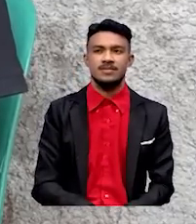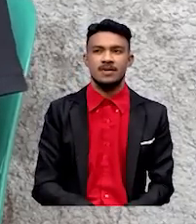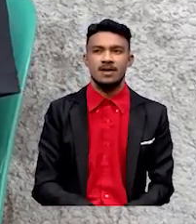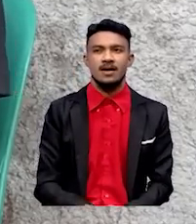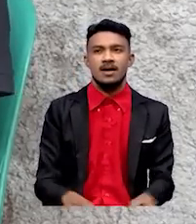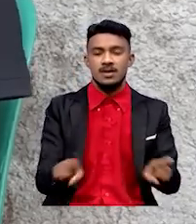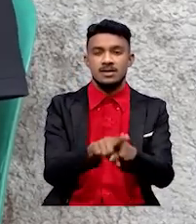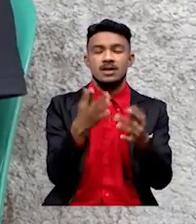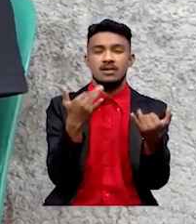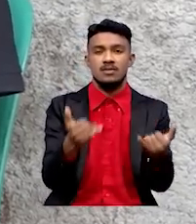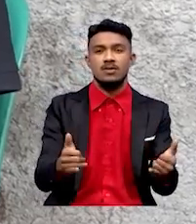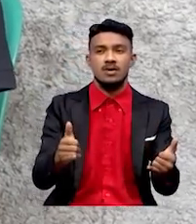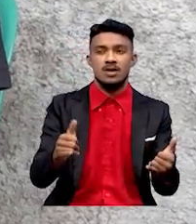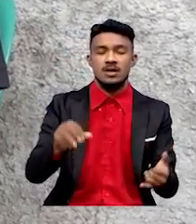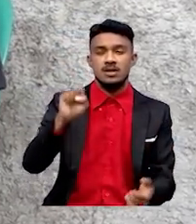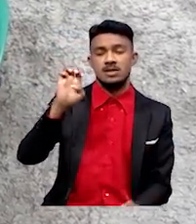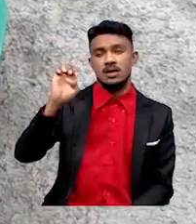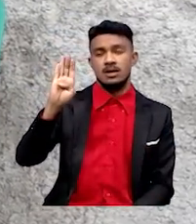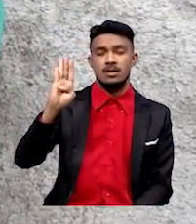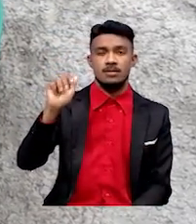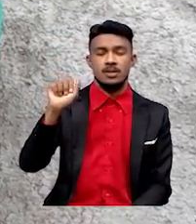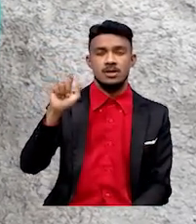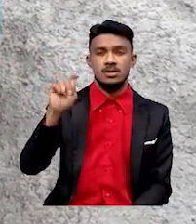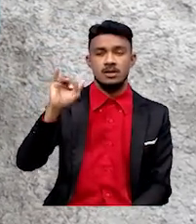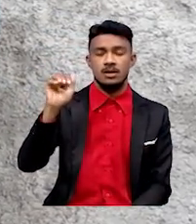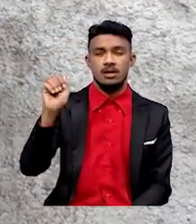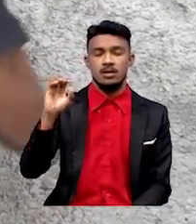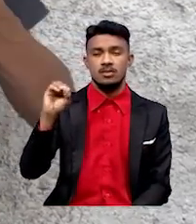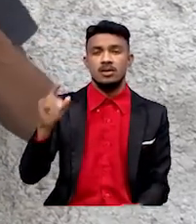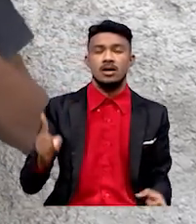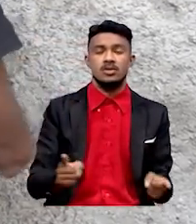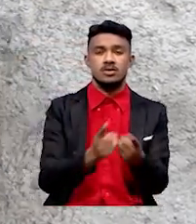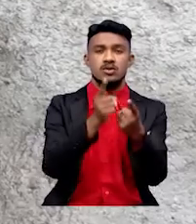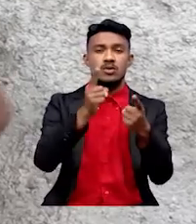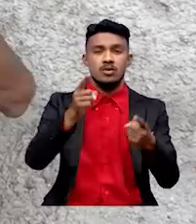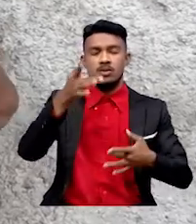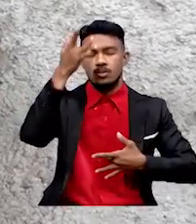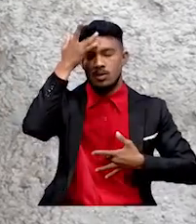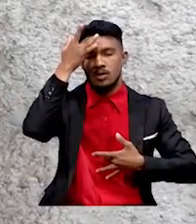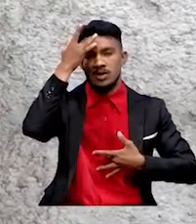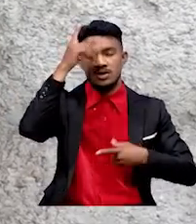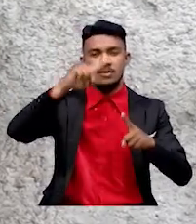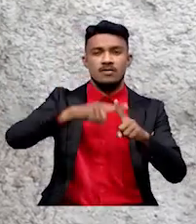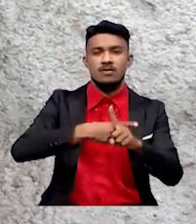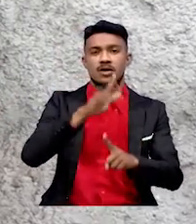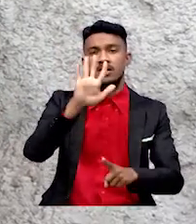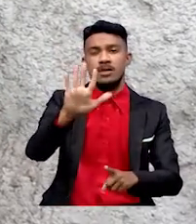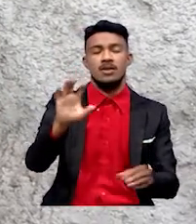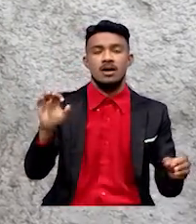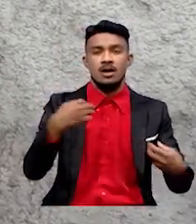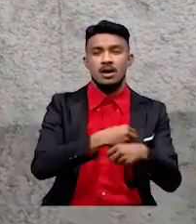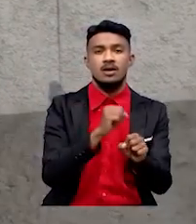Dadaun ne Sebastian Guzmão sofre ona moras durante fulan lima. Maske ni halau